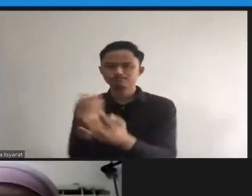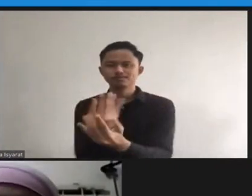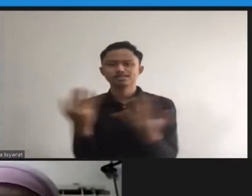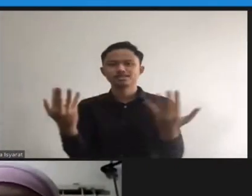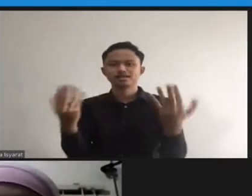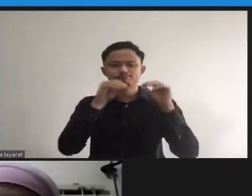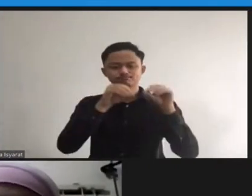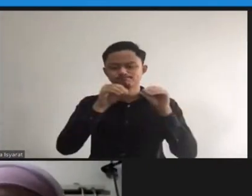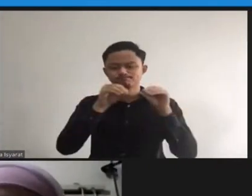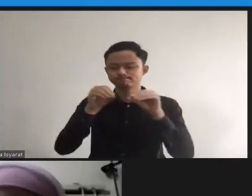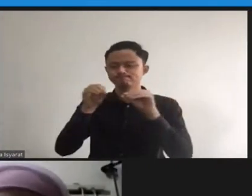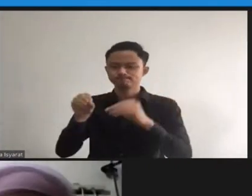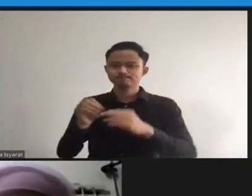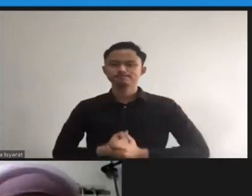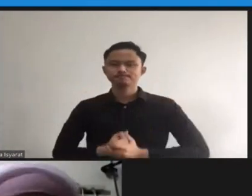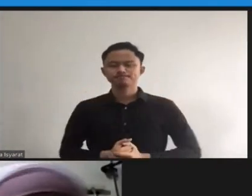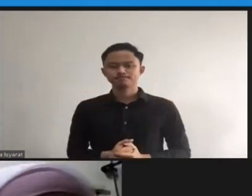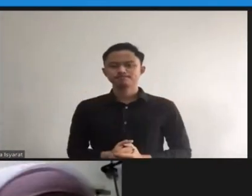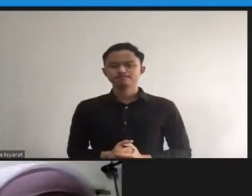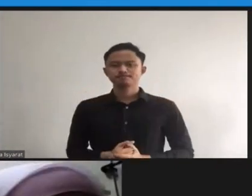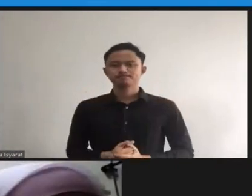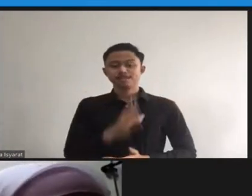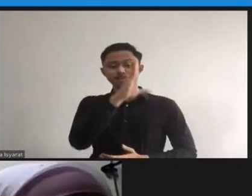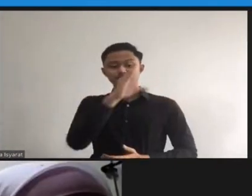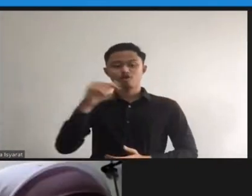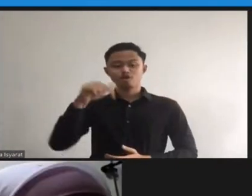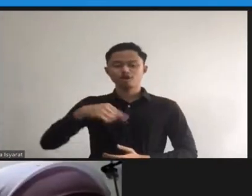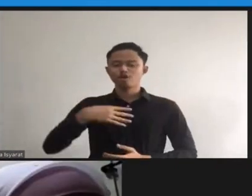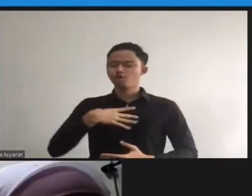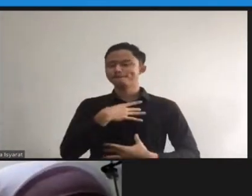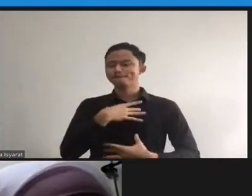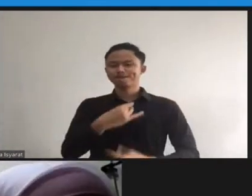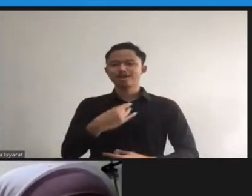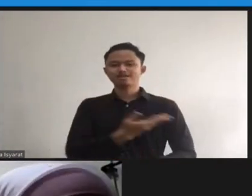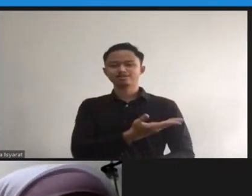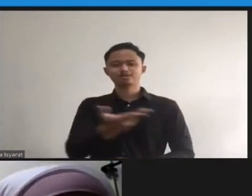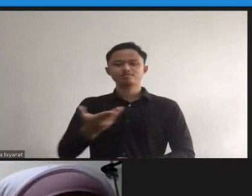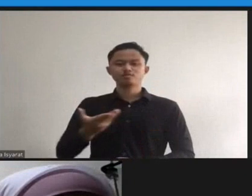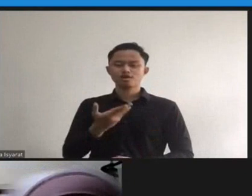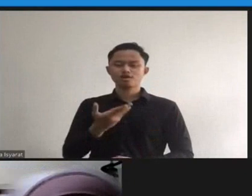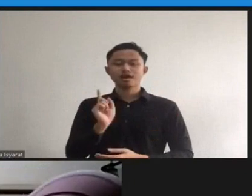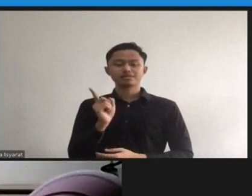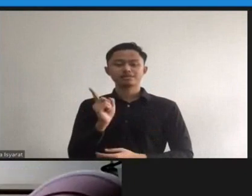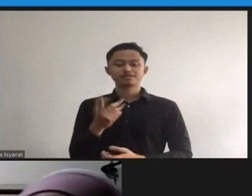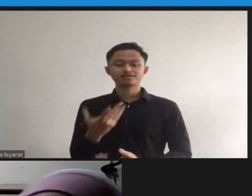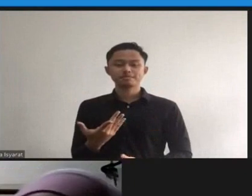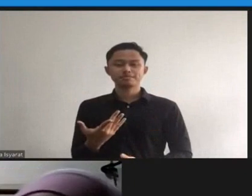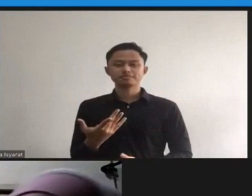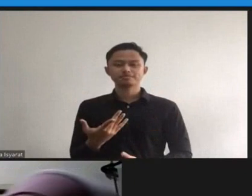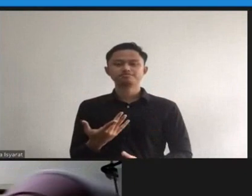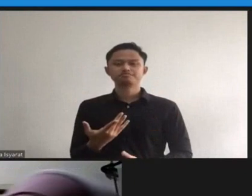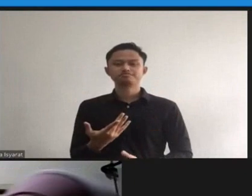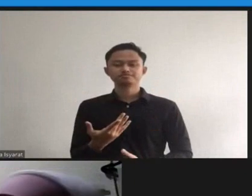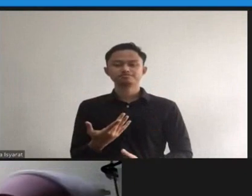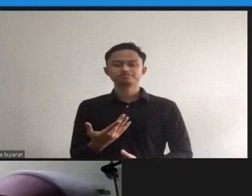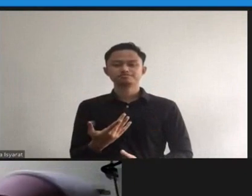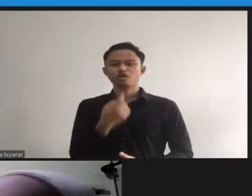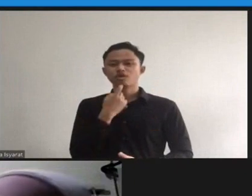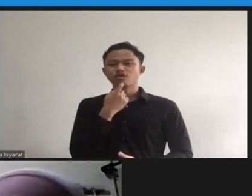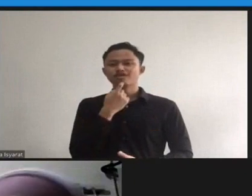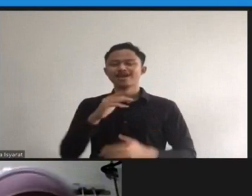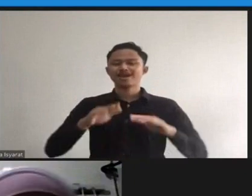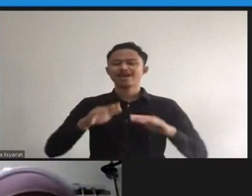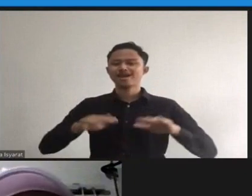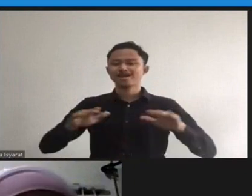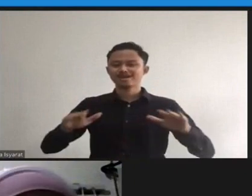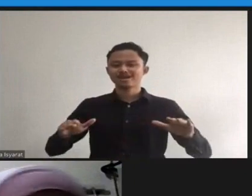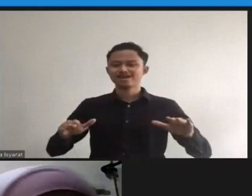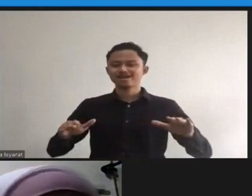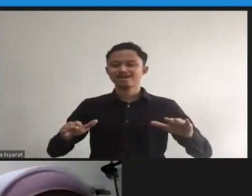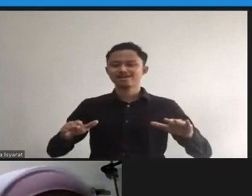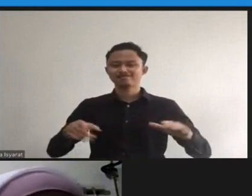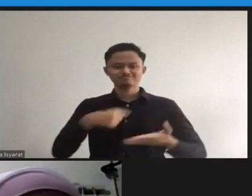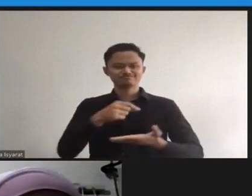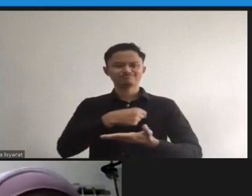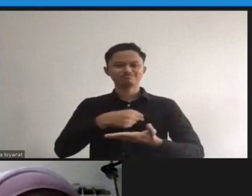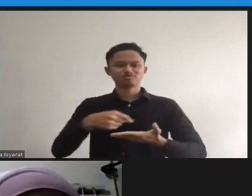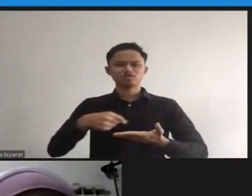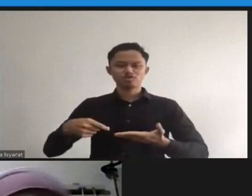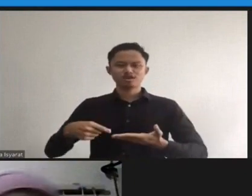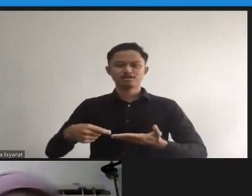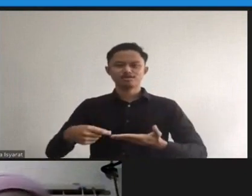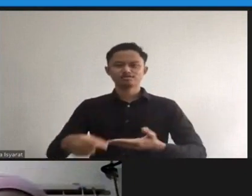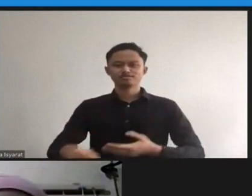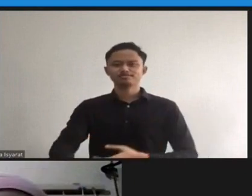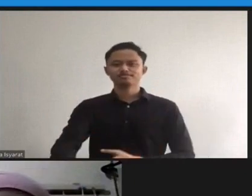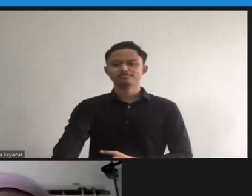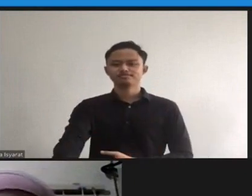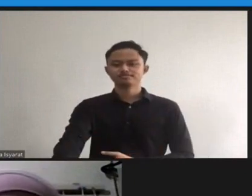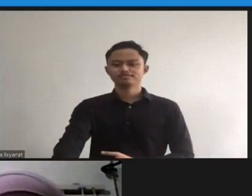pada sore hari ini sangat menarik bagi kita semua karena menyangkut tentang anak dan sekolah dalam